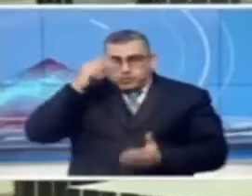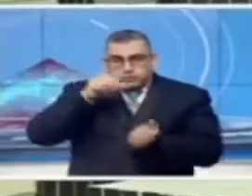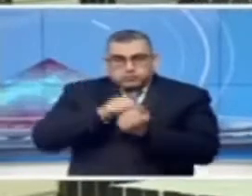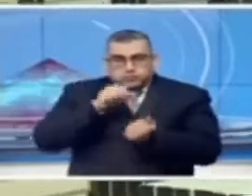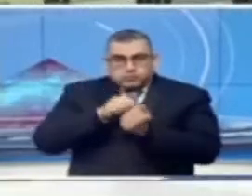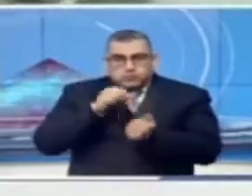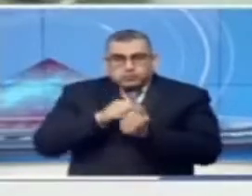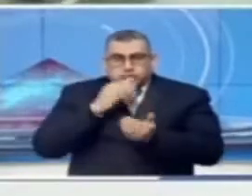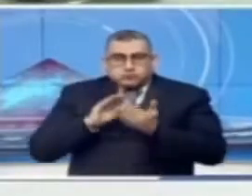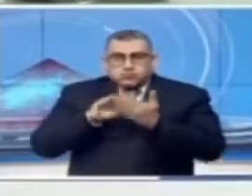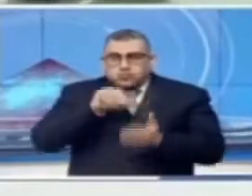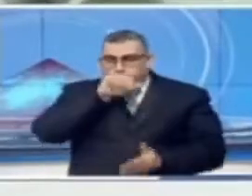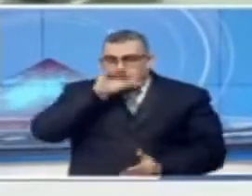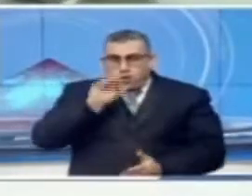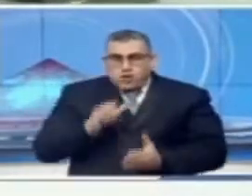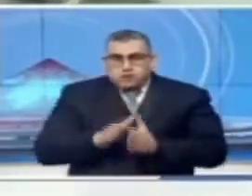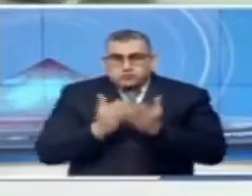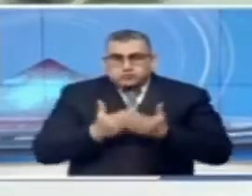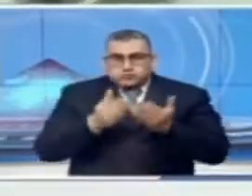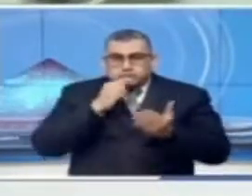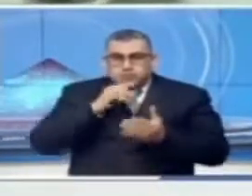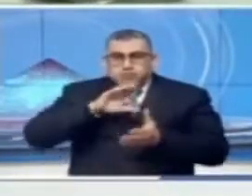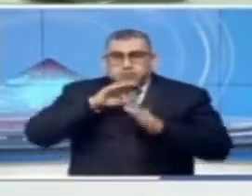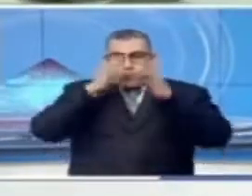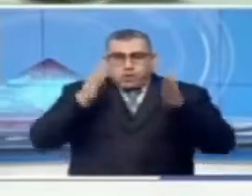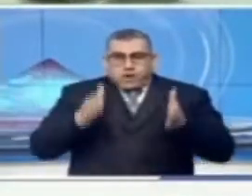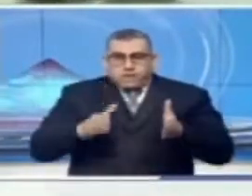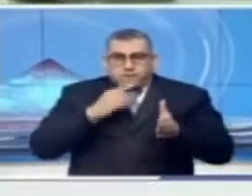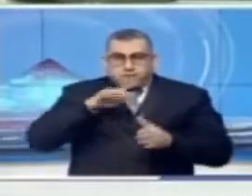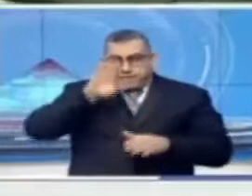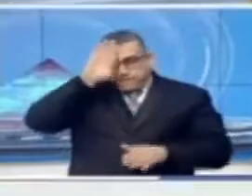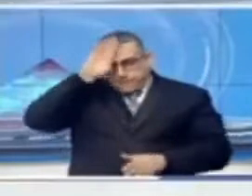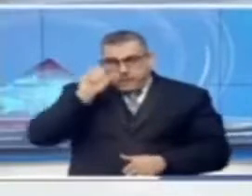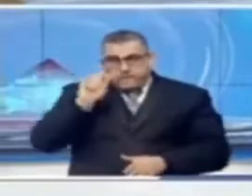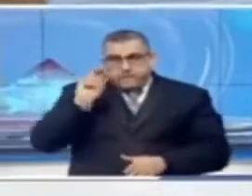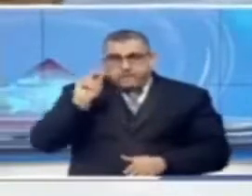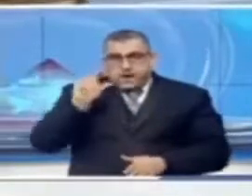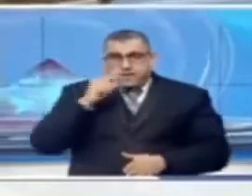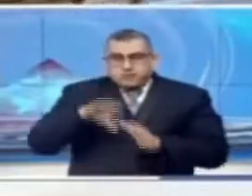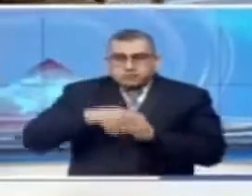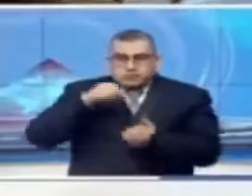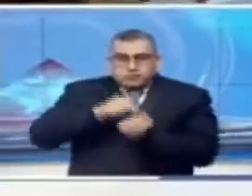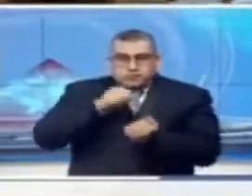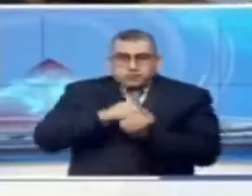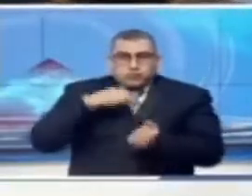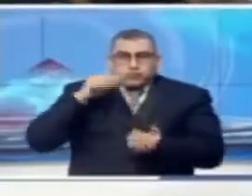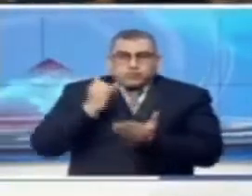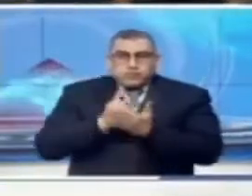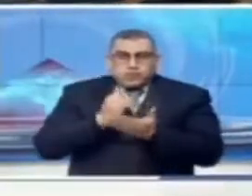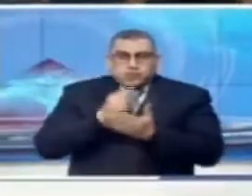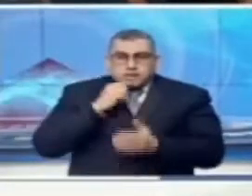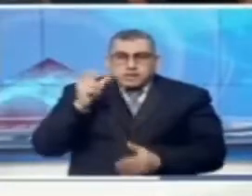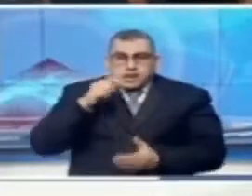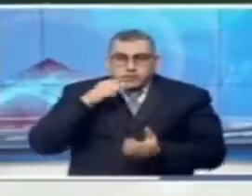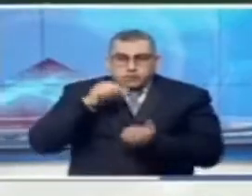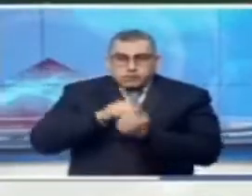السعودية لخدمة القرآن الكريم مجمع الملك فهد لطباعة المصحف الشريف، وزارة الشؤون الإسلامية المشرفة على